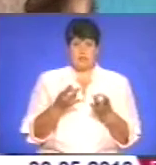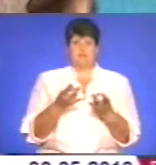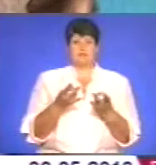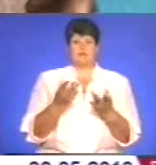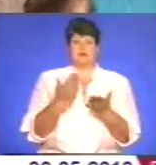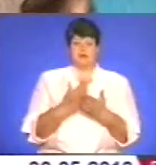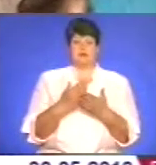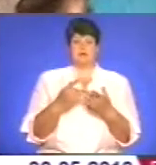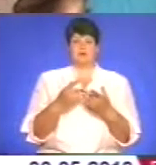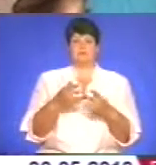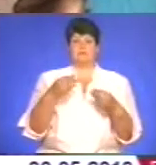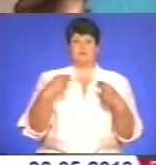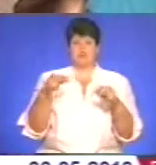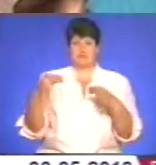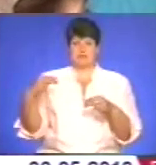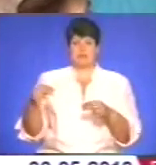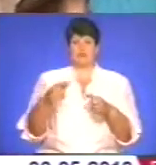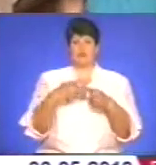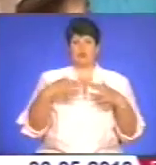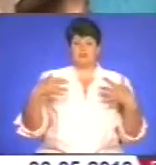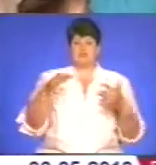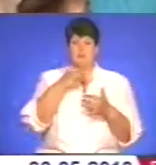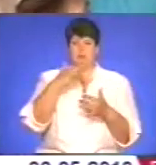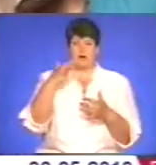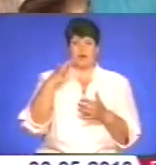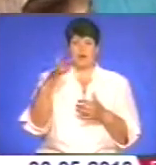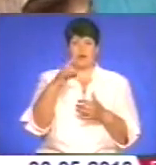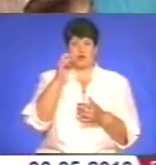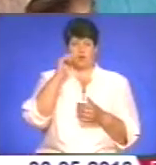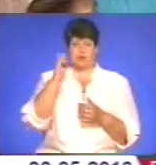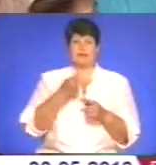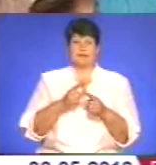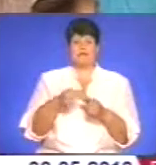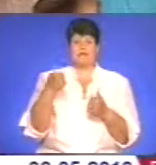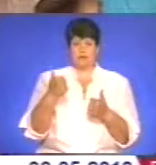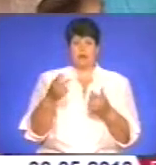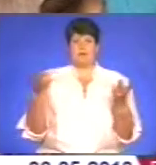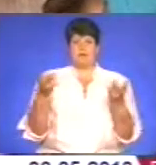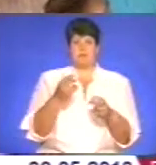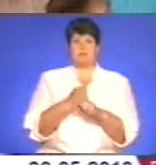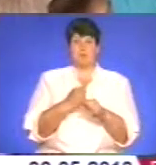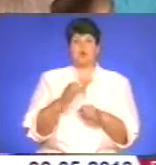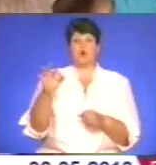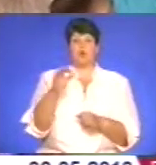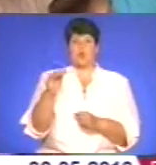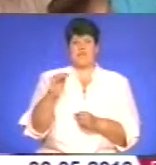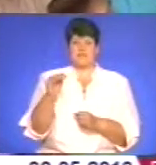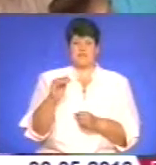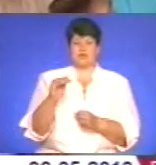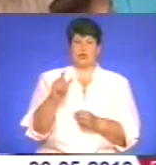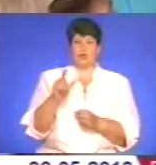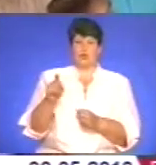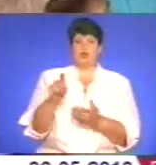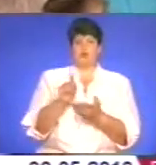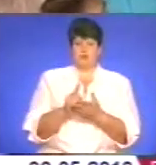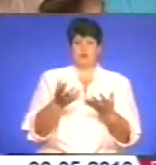реалізації продукції в багато регіонів України, це теж добре, але це треба працювати офіційно, люди повинні